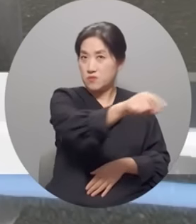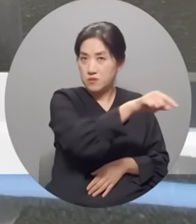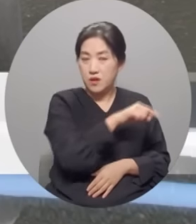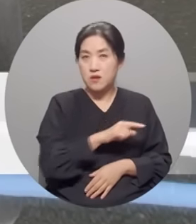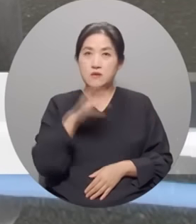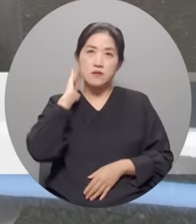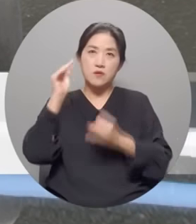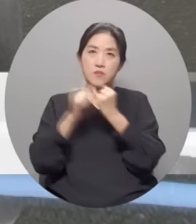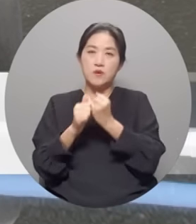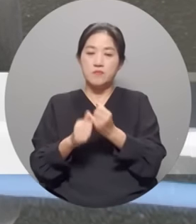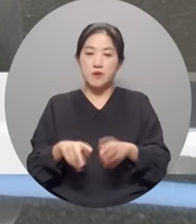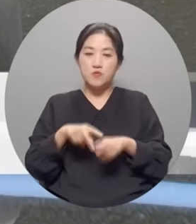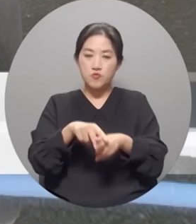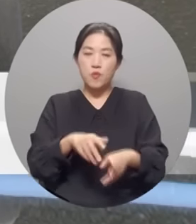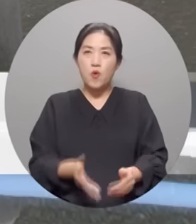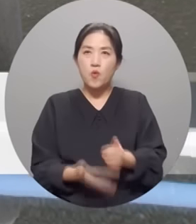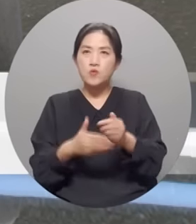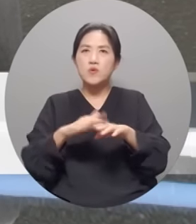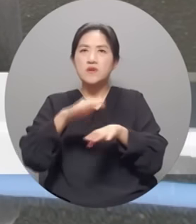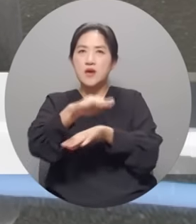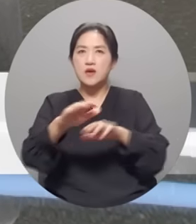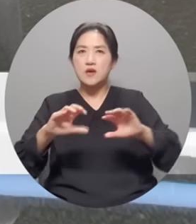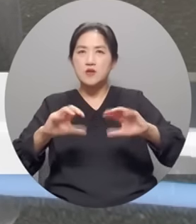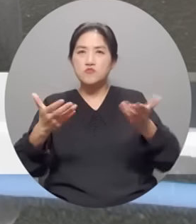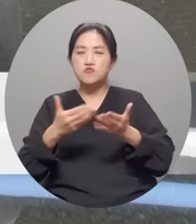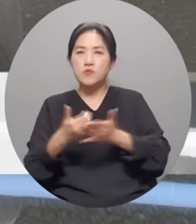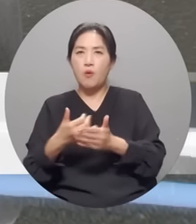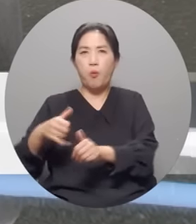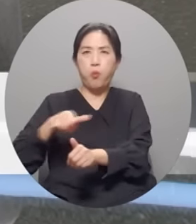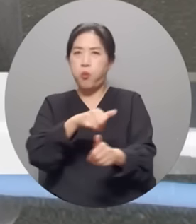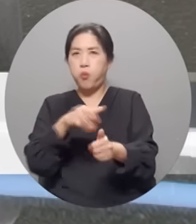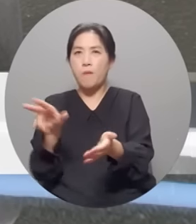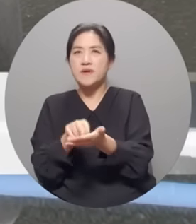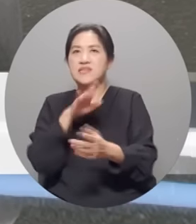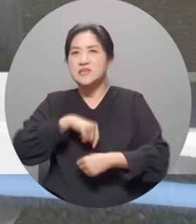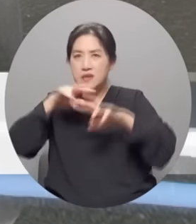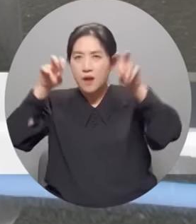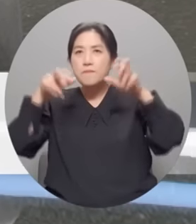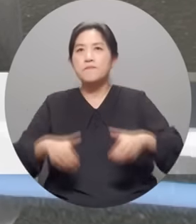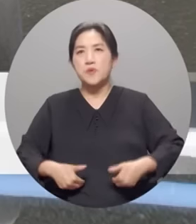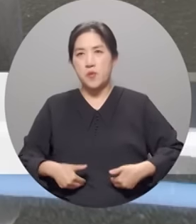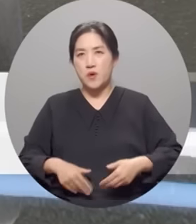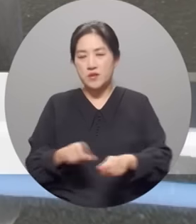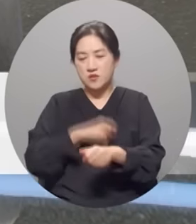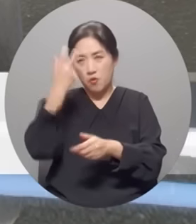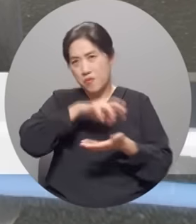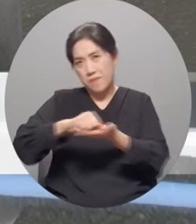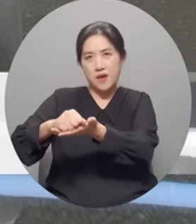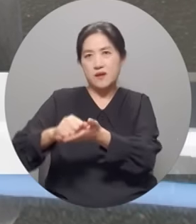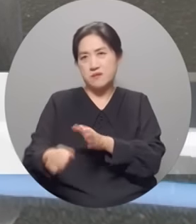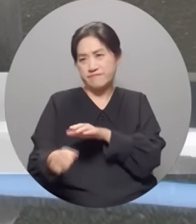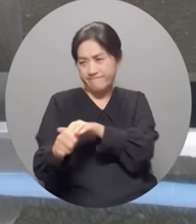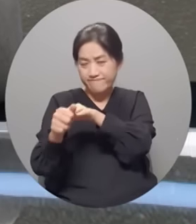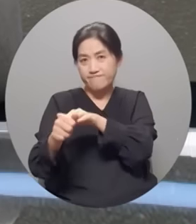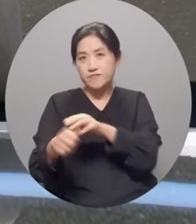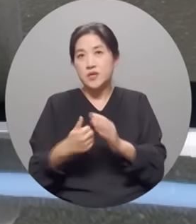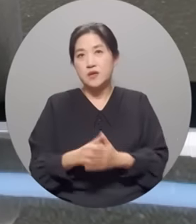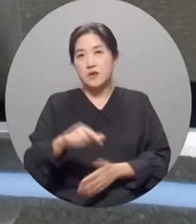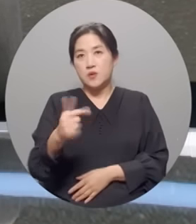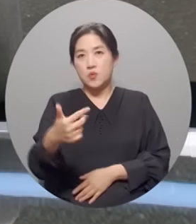부부의 공천 개입과 국정농단의 진실을 밝혀야 한다며 특검법 수용을 거듭 압박했습니다. 고재민